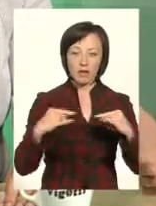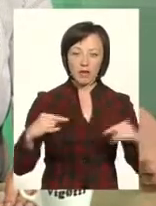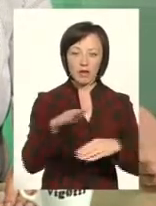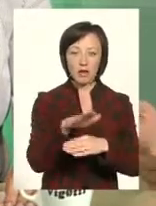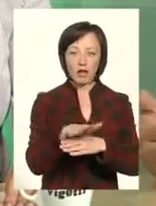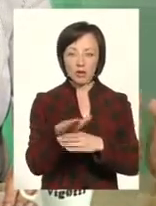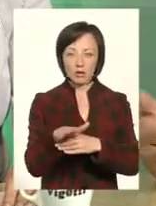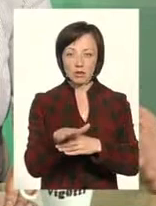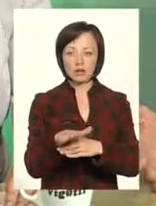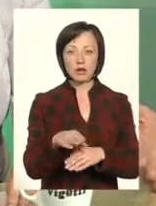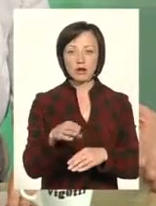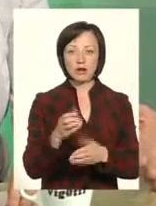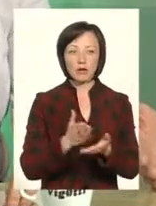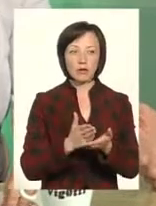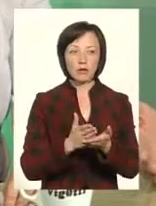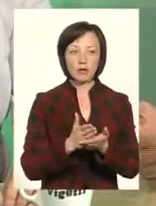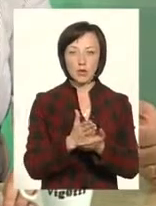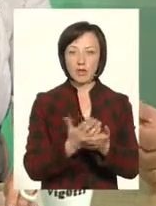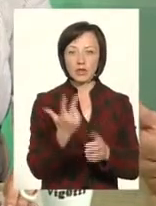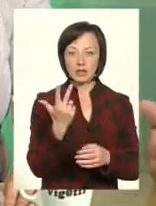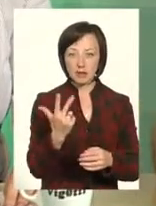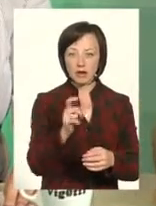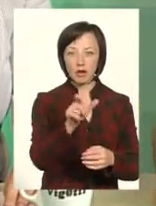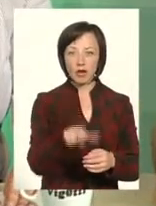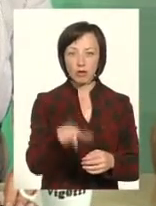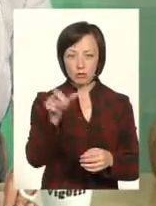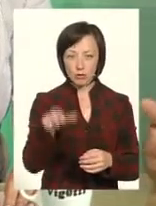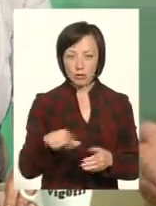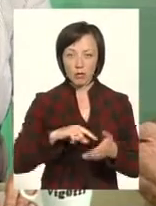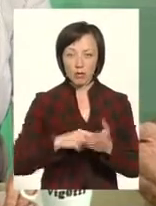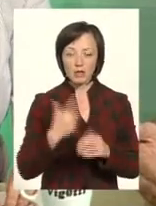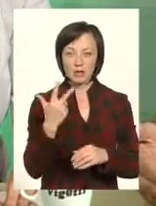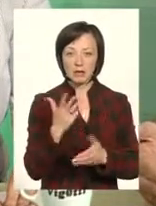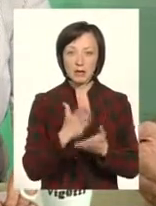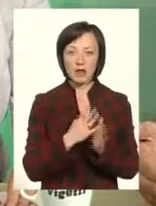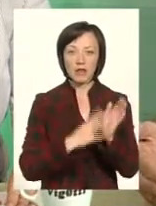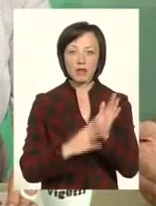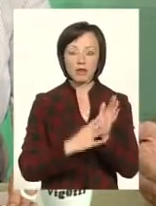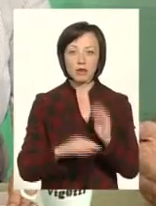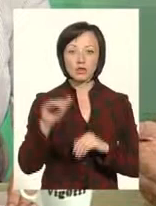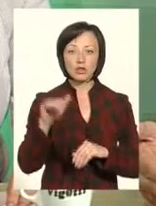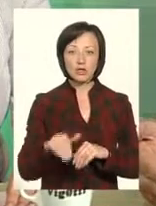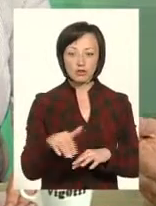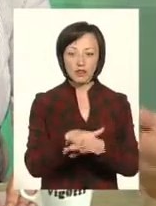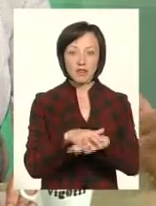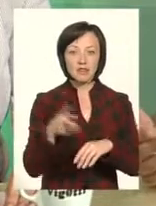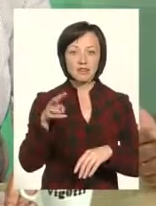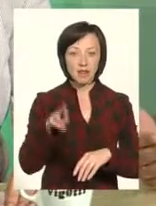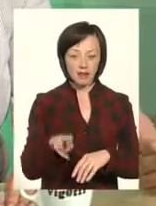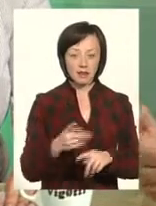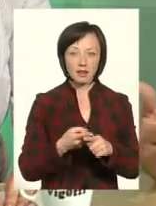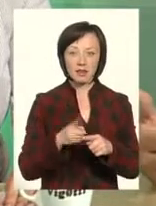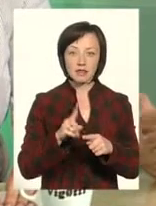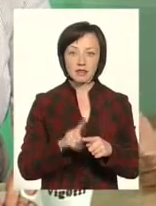кіоск, як мінімум, обслуговує 3 особи, так? То якщо як мінімум помножити на 3, ми маємо 90 тисяч населення.